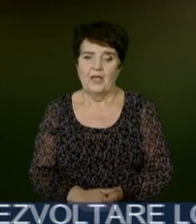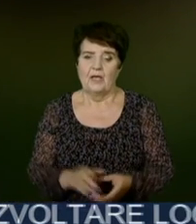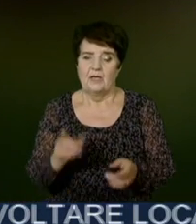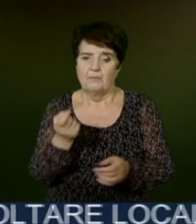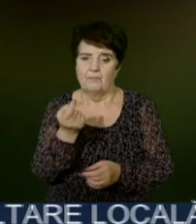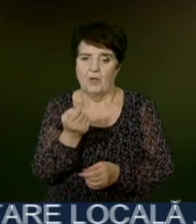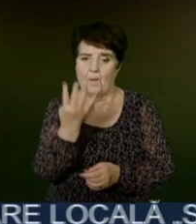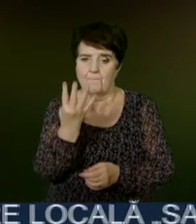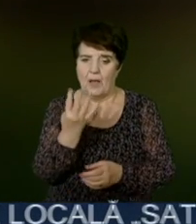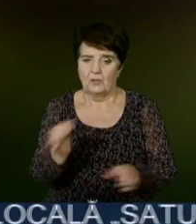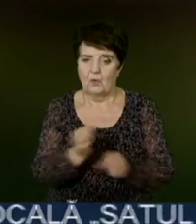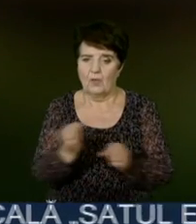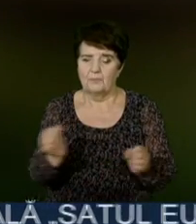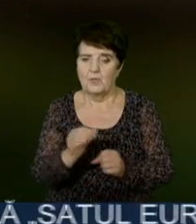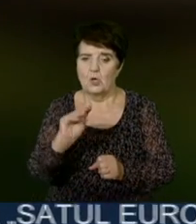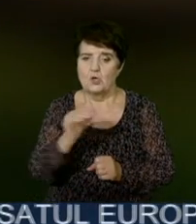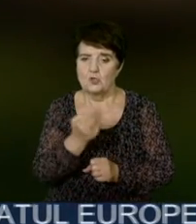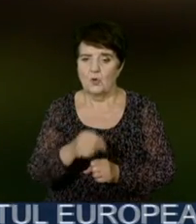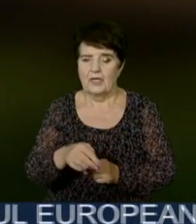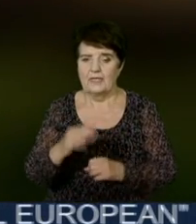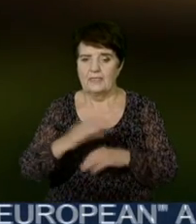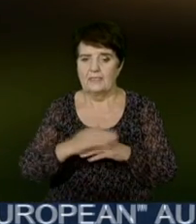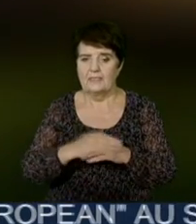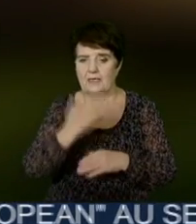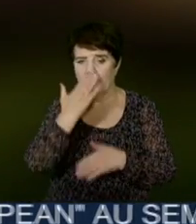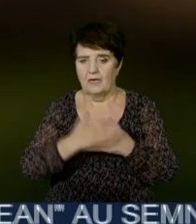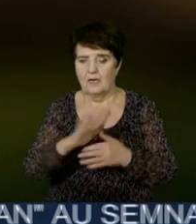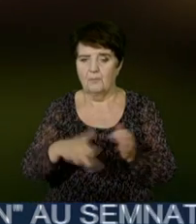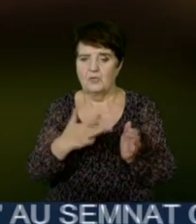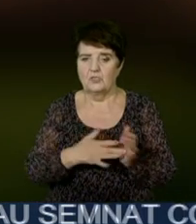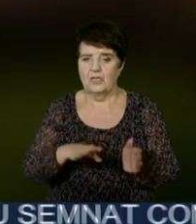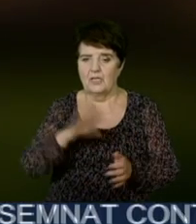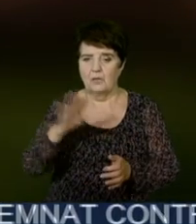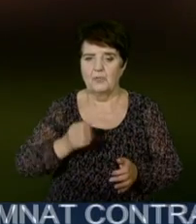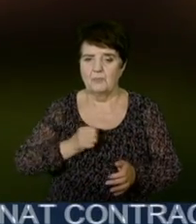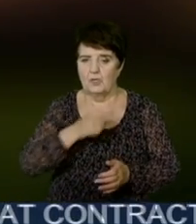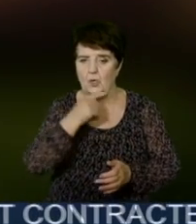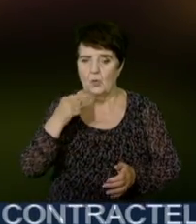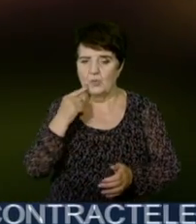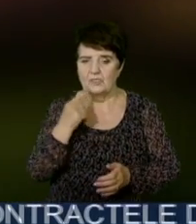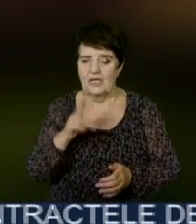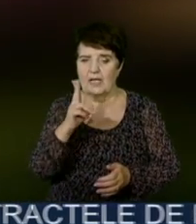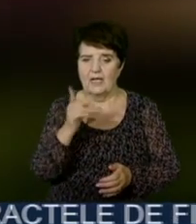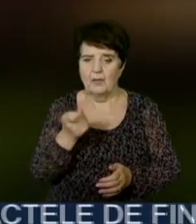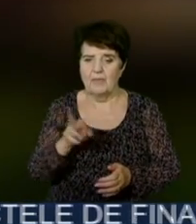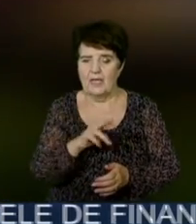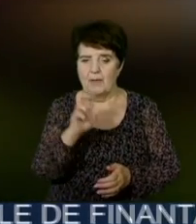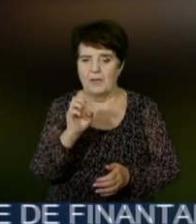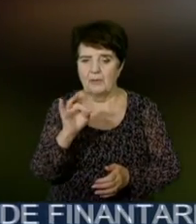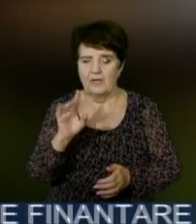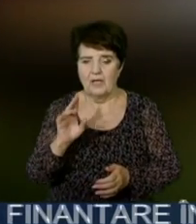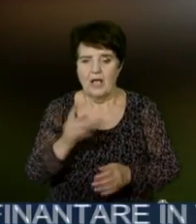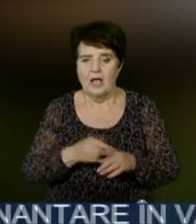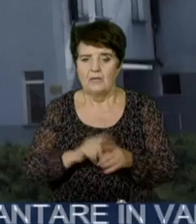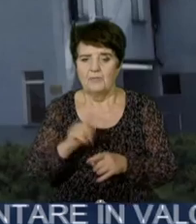Cel puțin 4 explozii s-au produs joi seara într-o zonă din apropierea principalului aeroport militar rusesc din peninsula Crimeea, Belbek, situat la